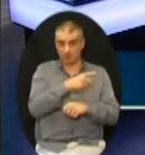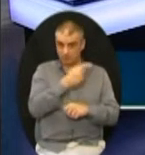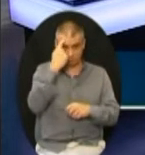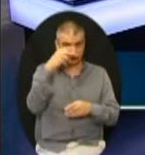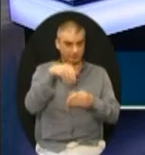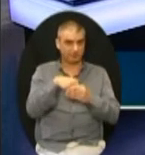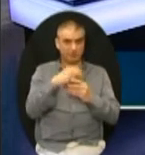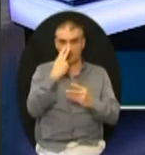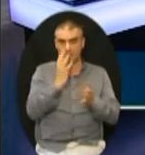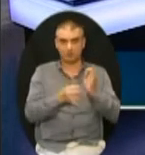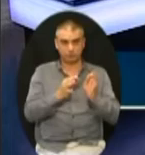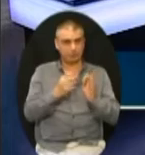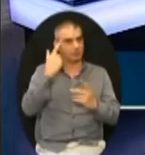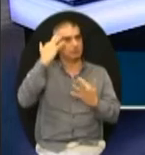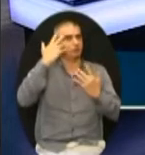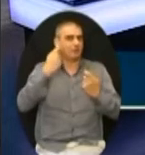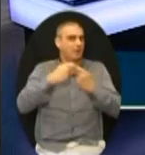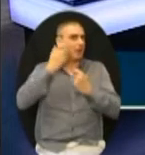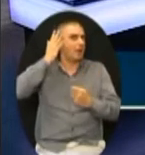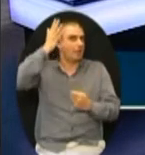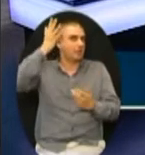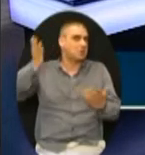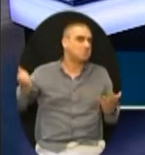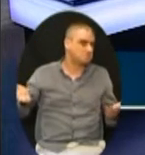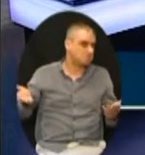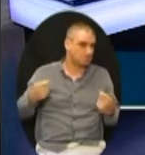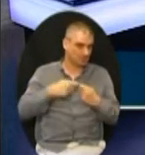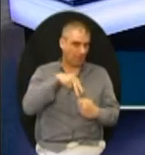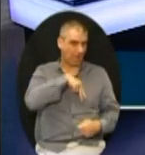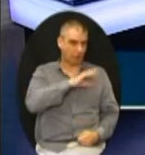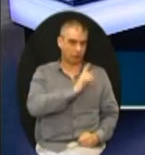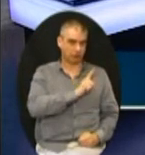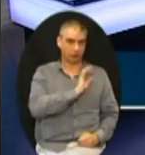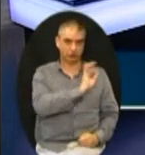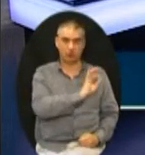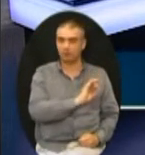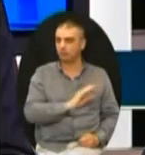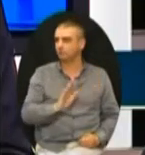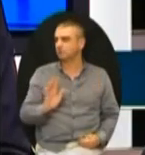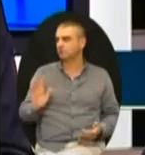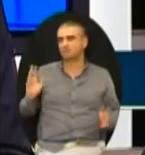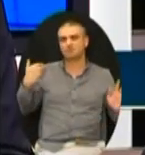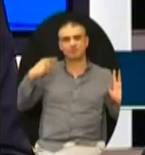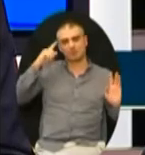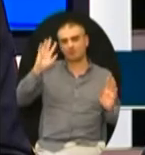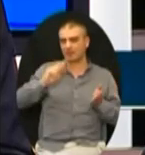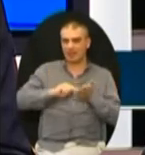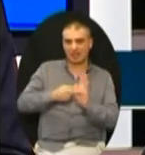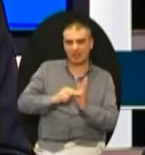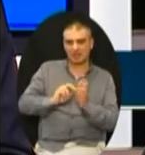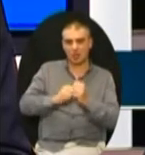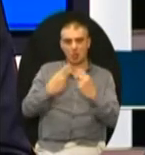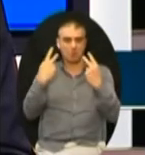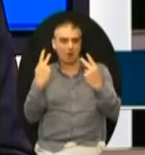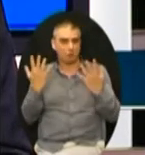חלק מעניין משפטי, מחשבה כלפי עתיד לגבי האחריות האישית שלו? תשמע, אני לא יודע אם זה טקטי או